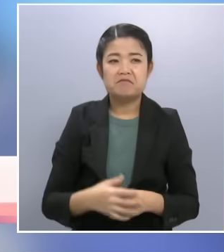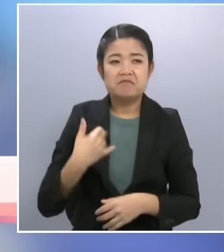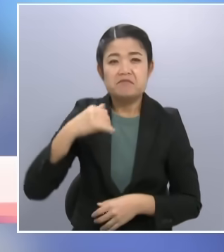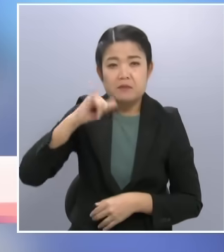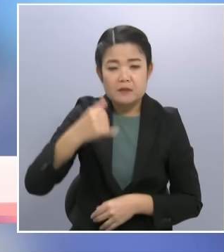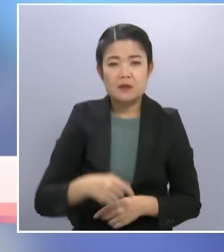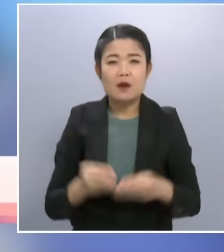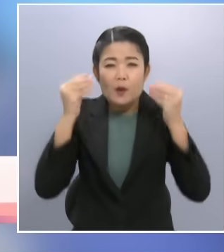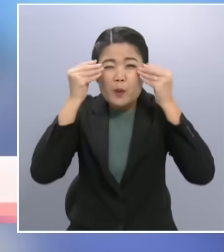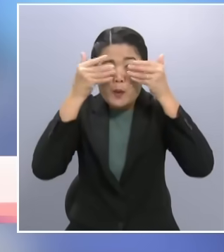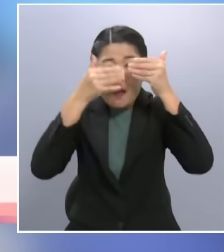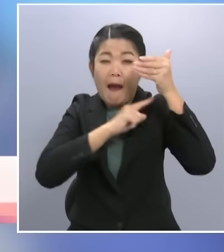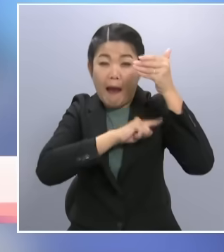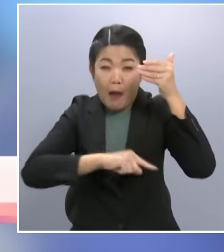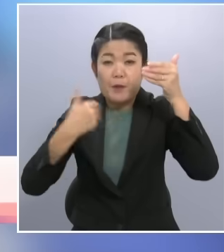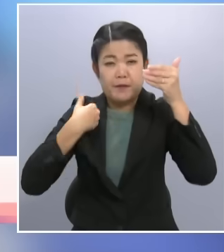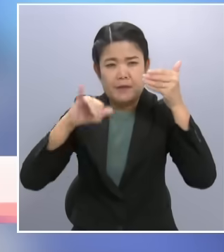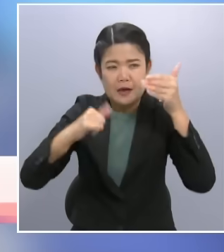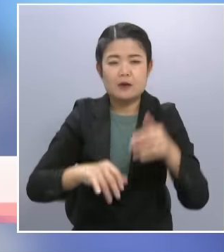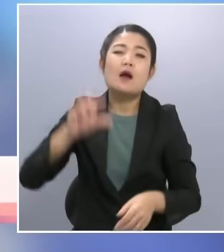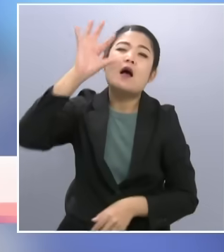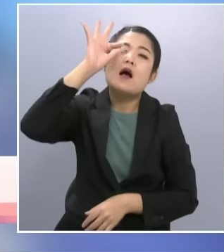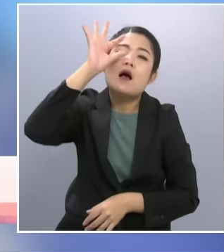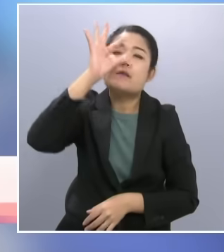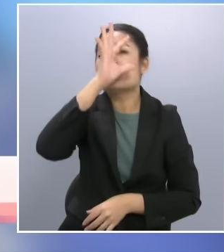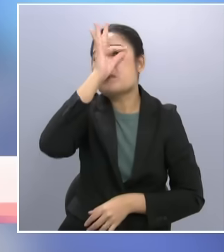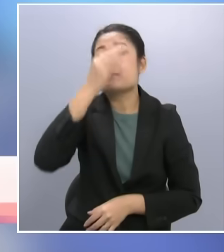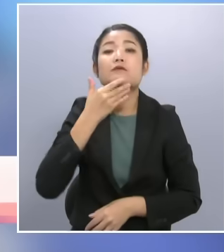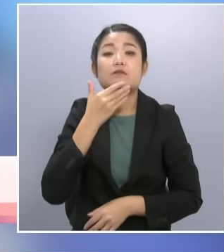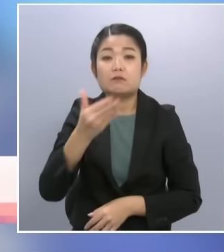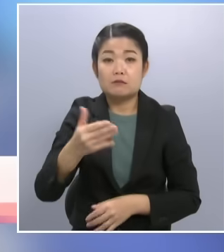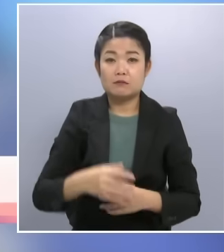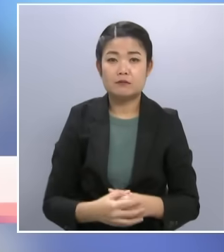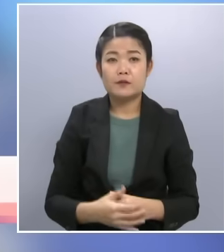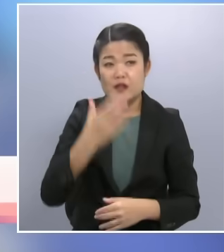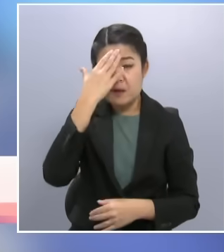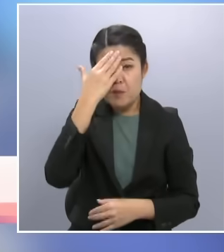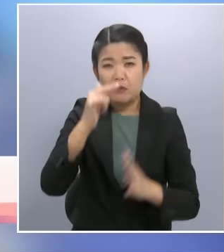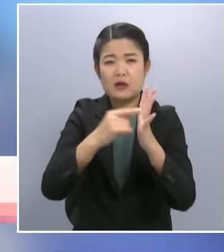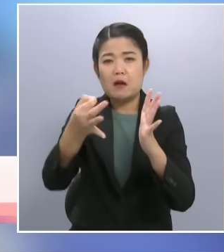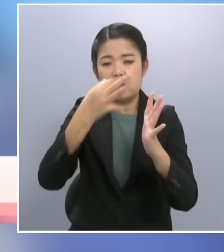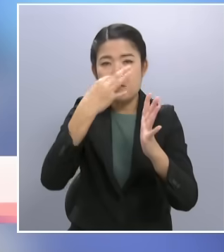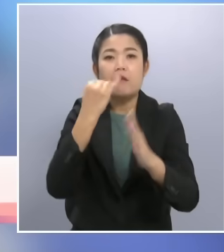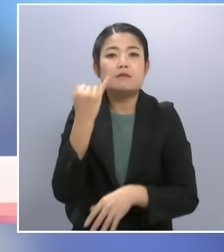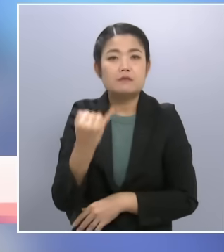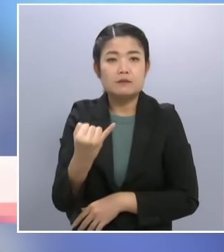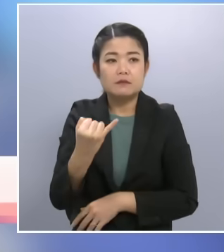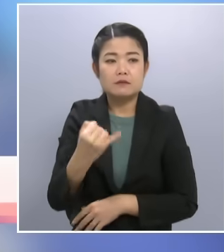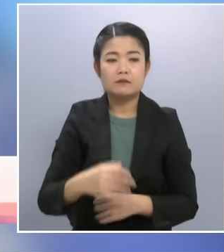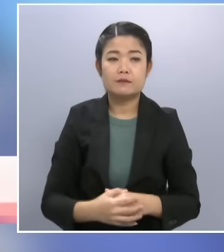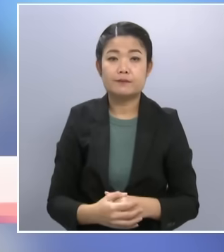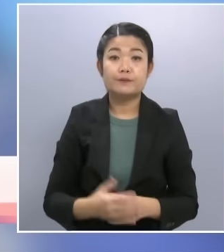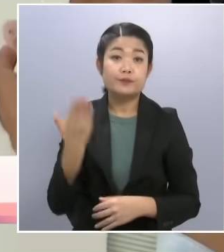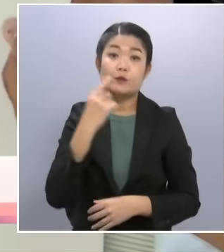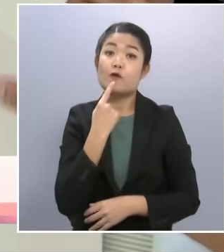ต้อหินแล้วก็จำเป็นต้องหยอดน้ำตาเทียมตลอดชีวิตด้วยจากการที่เธอได้รับยานี้ล่ะค่ะก่อนหน้านี้น้อง